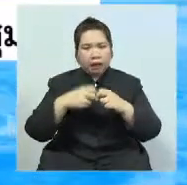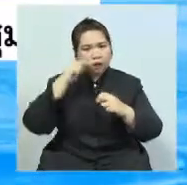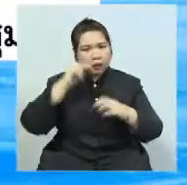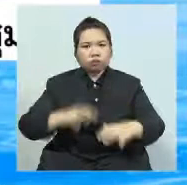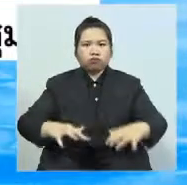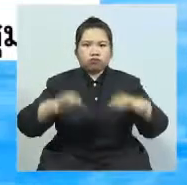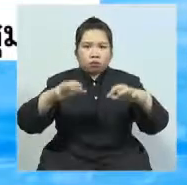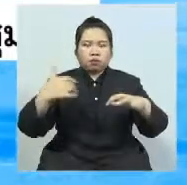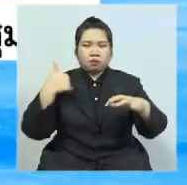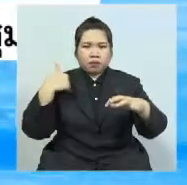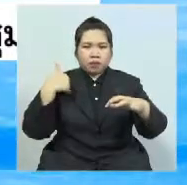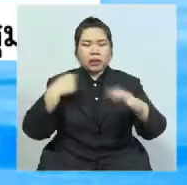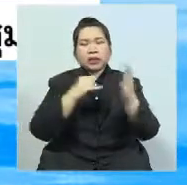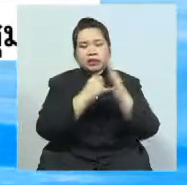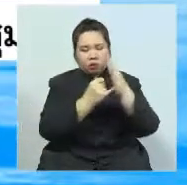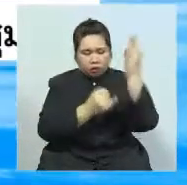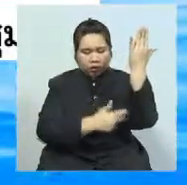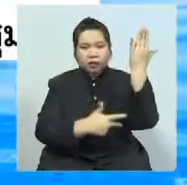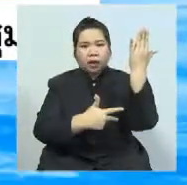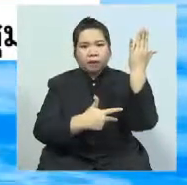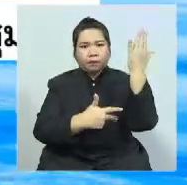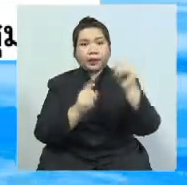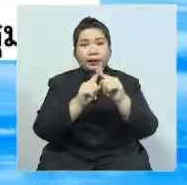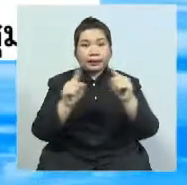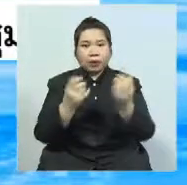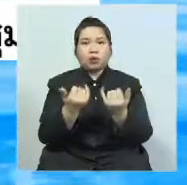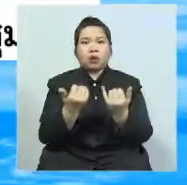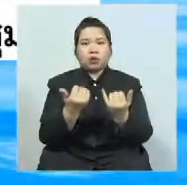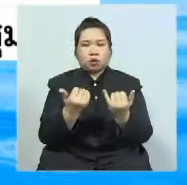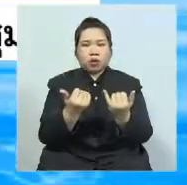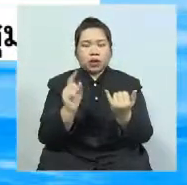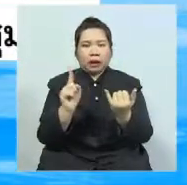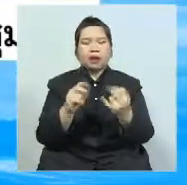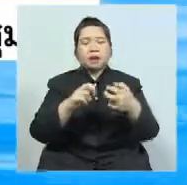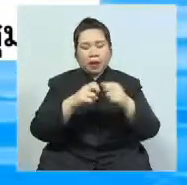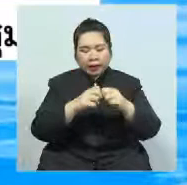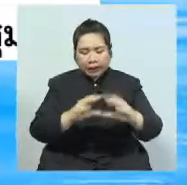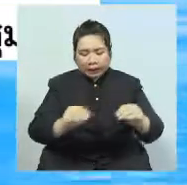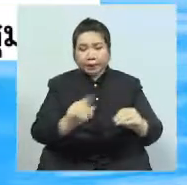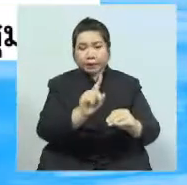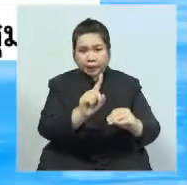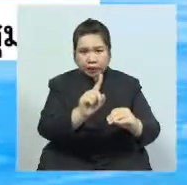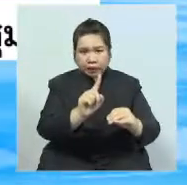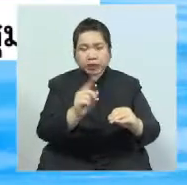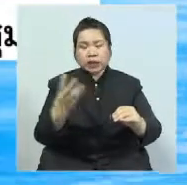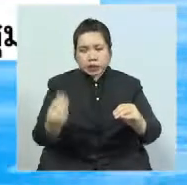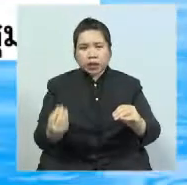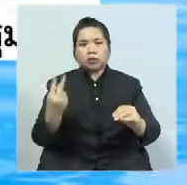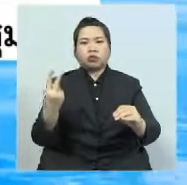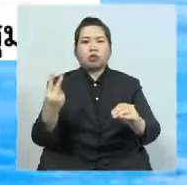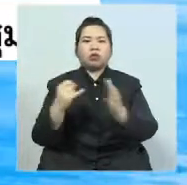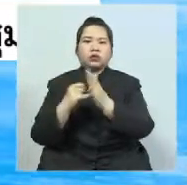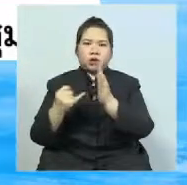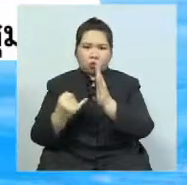าน้ำท่วมเนี่ยแหละค่ะใน3จังหวัดด้วยกันแต่ว่าณขณะนี้เนี่ยสถานการณ์คลี่คลายไปแล้ว1จังหวัดแล้วก็ยังมีสถานการณ์อุทกภั